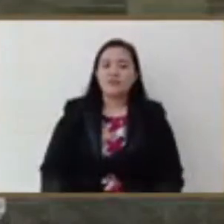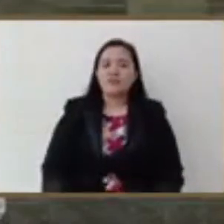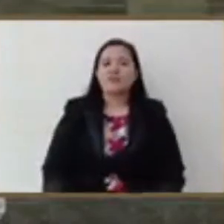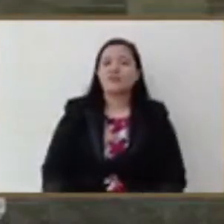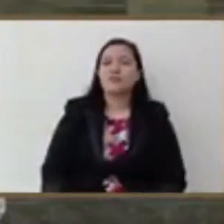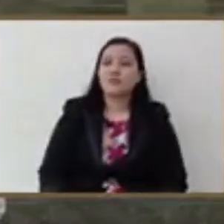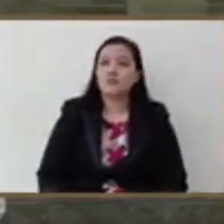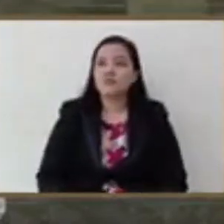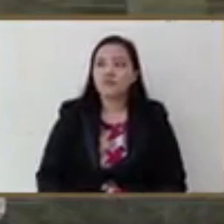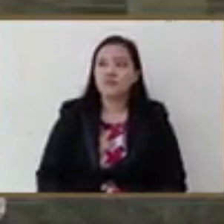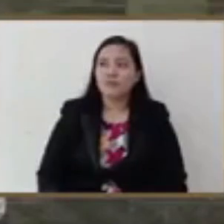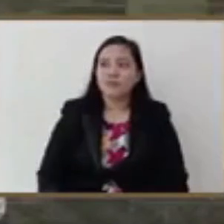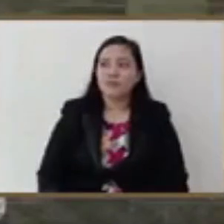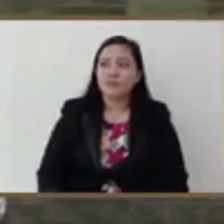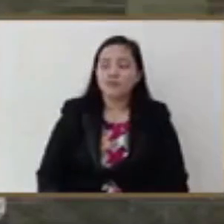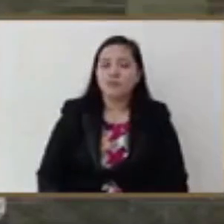Somebody talk to me.